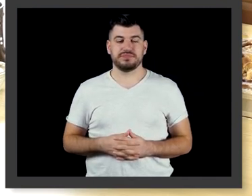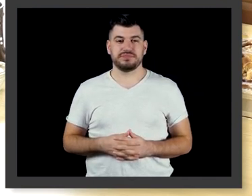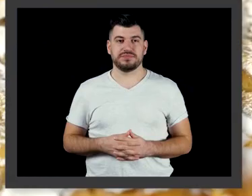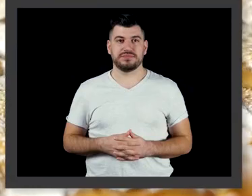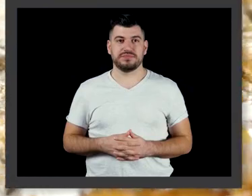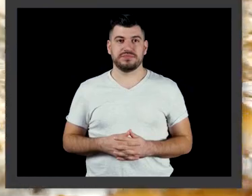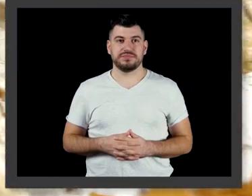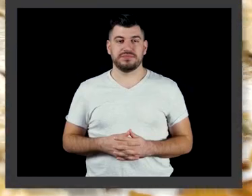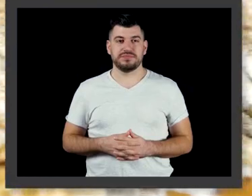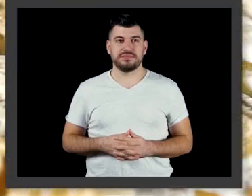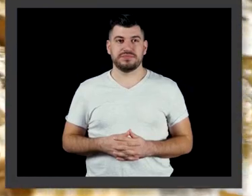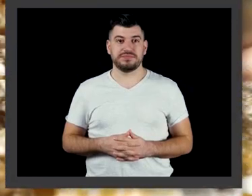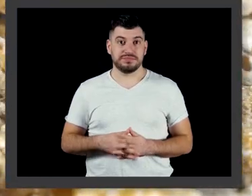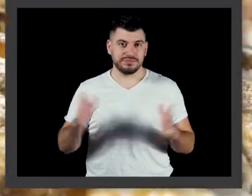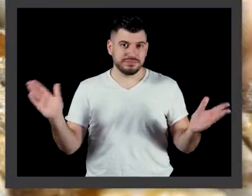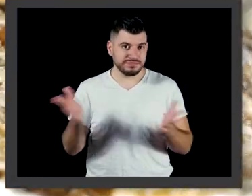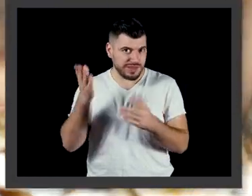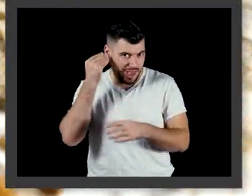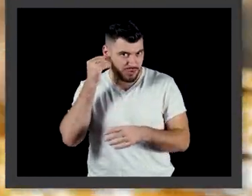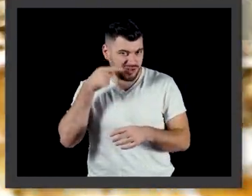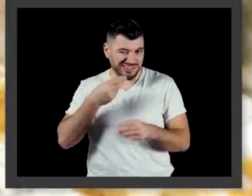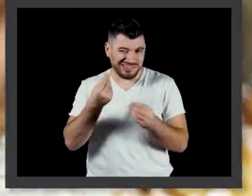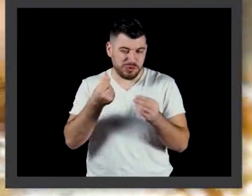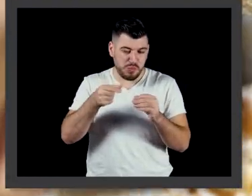Ακούτε έτσι, χαμός γίνεται.